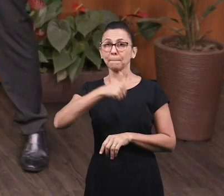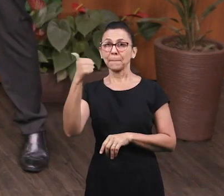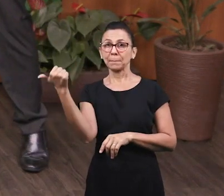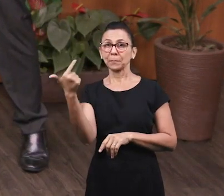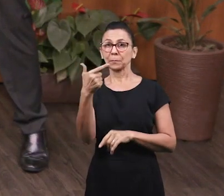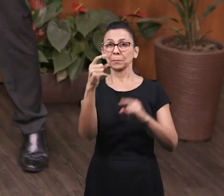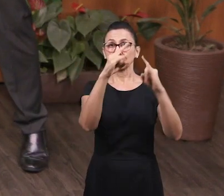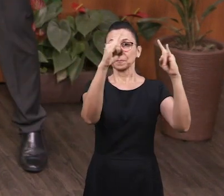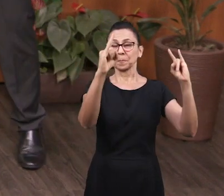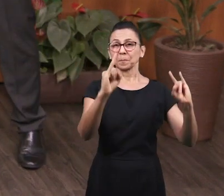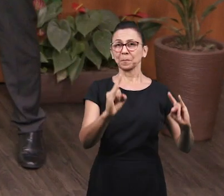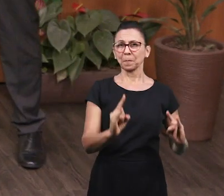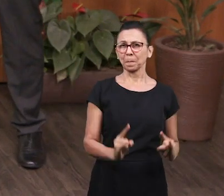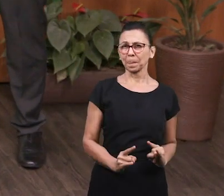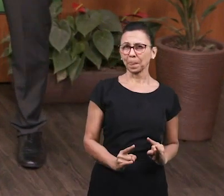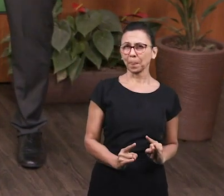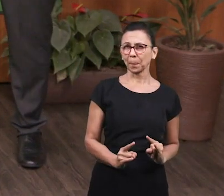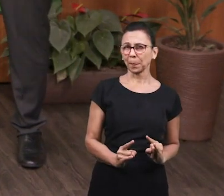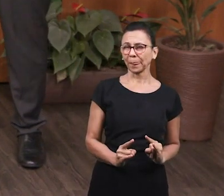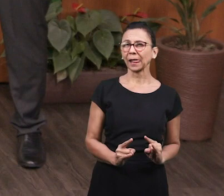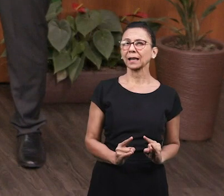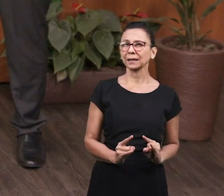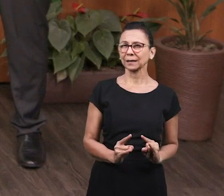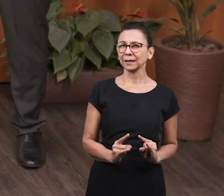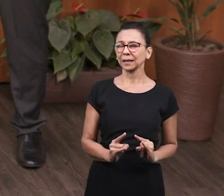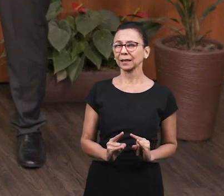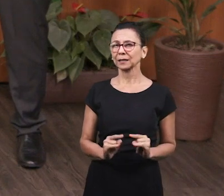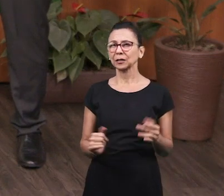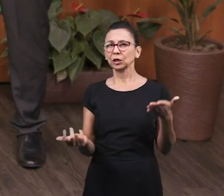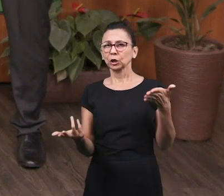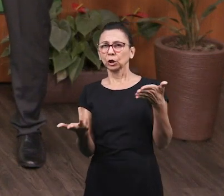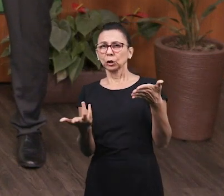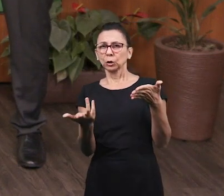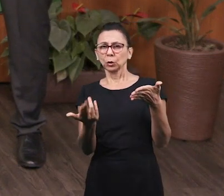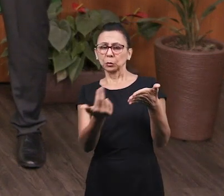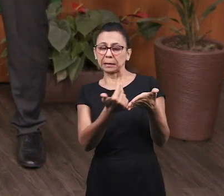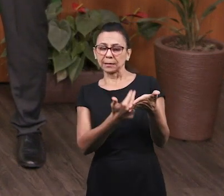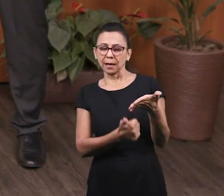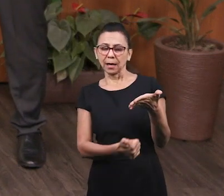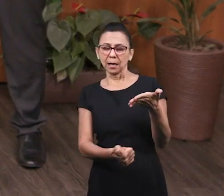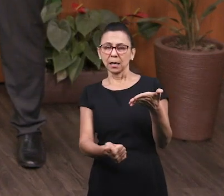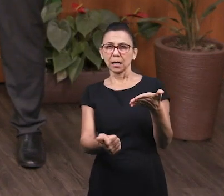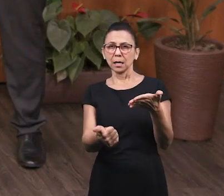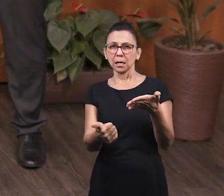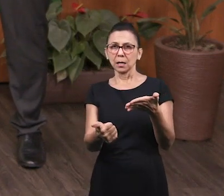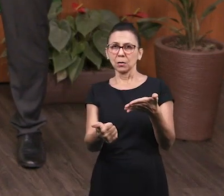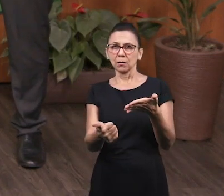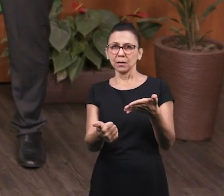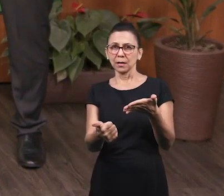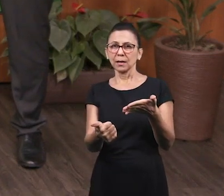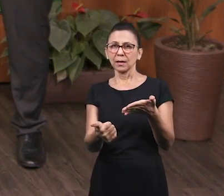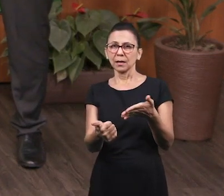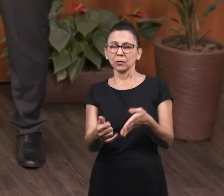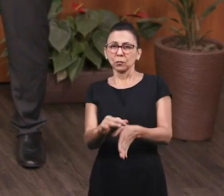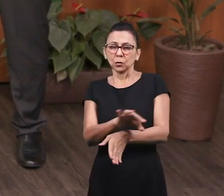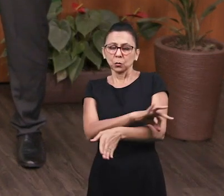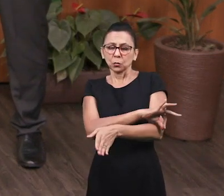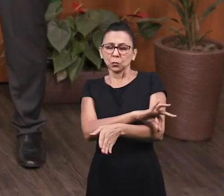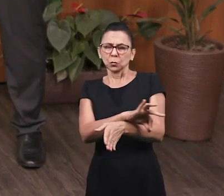derrière l'architecture, du dessin, de ce qui peut même sauter les